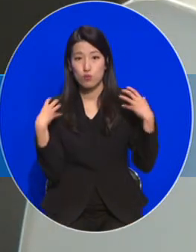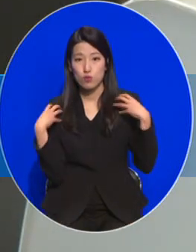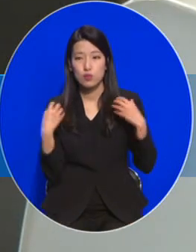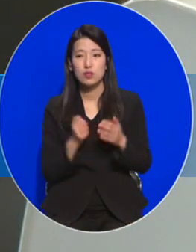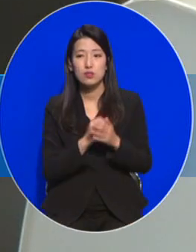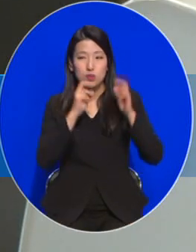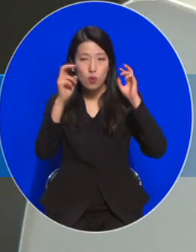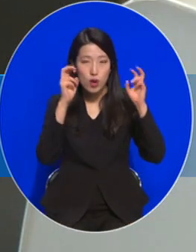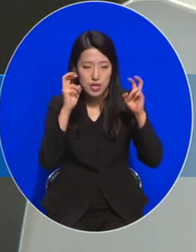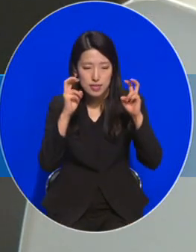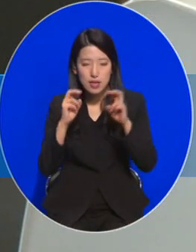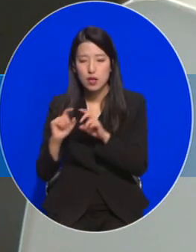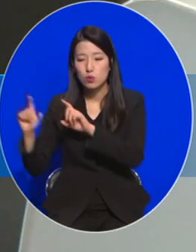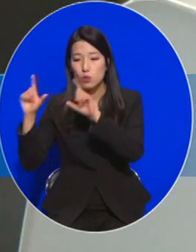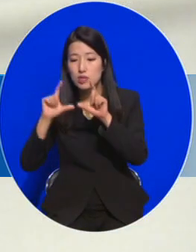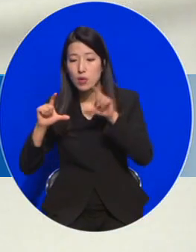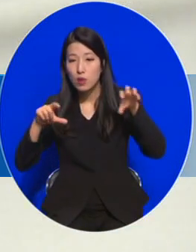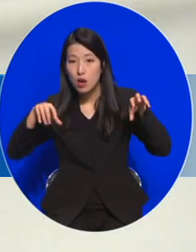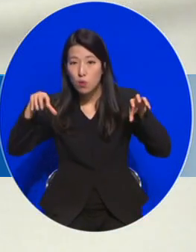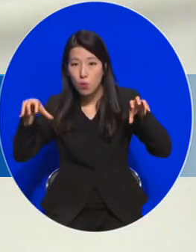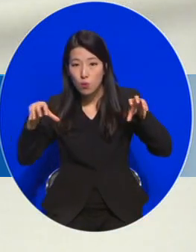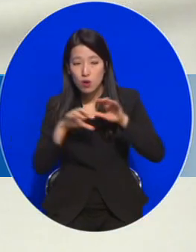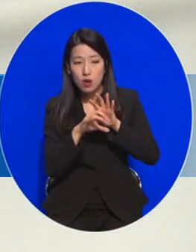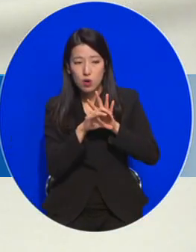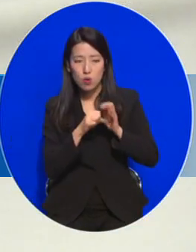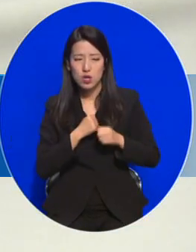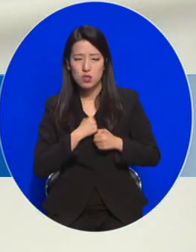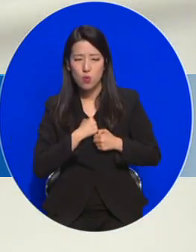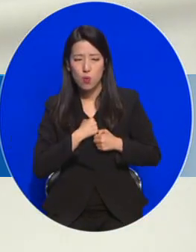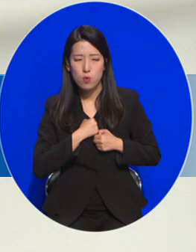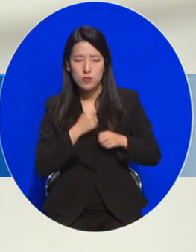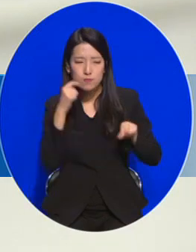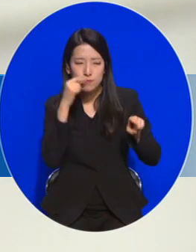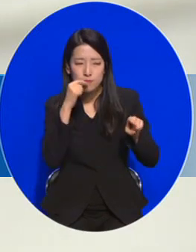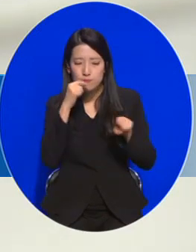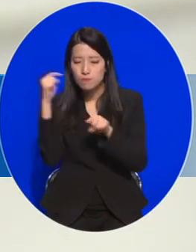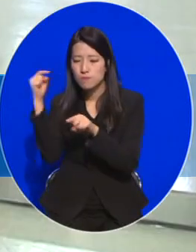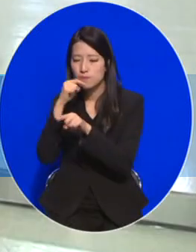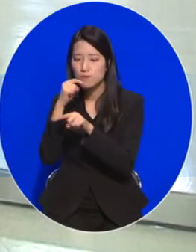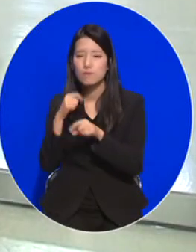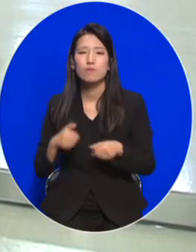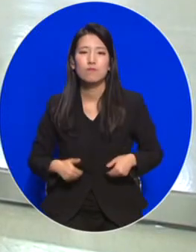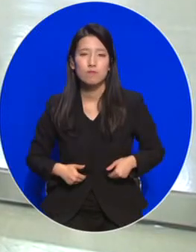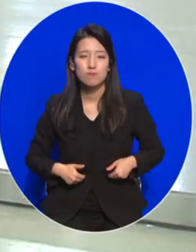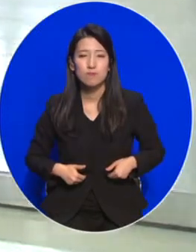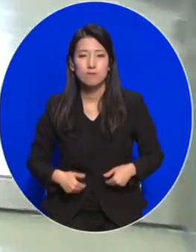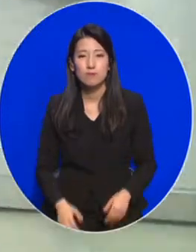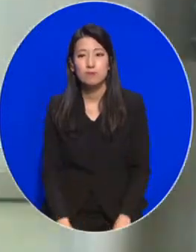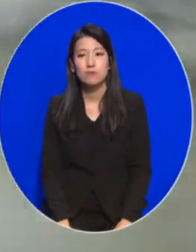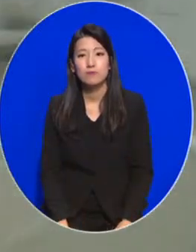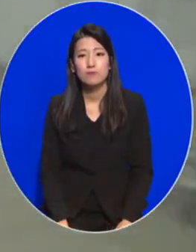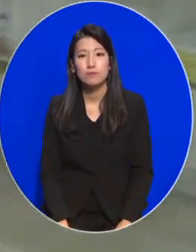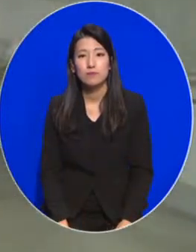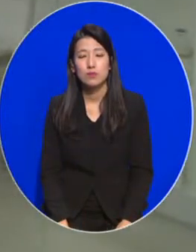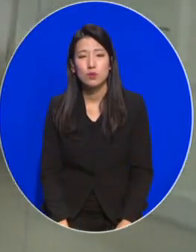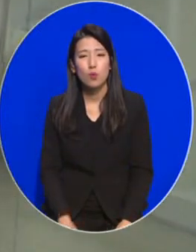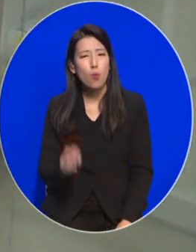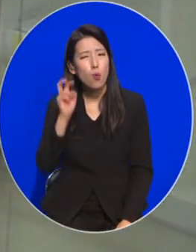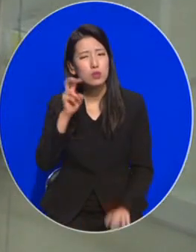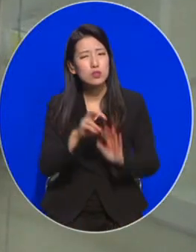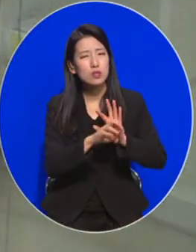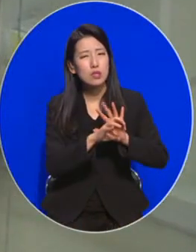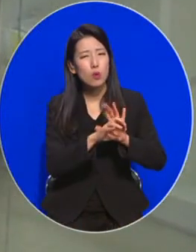추진하고 사회적 거리두기 현장 점검도 강화하겠다고 밝혔습니다 또 병상 부족 사태가